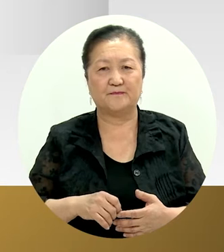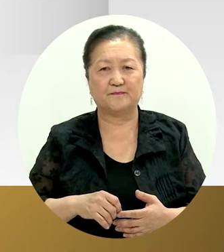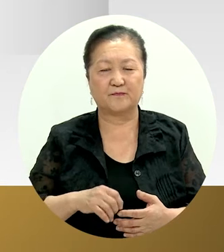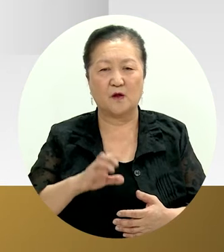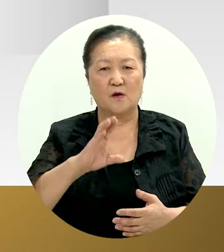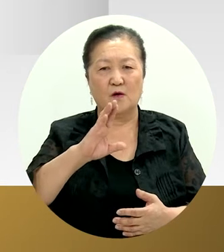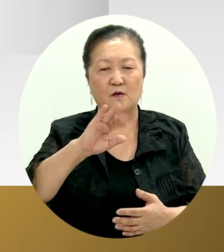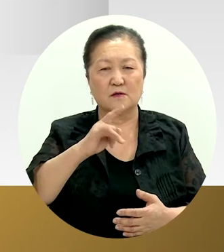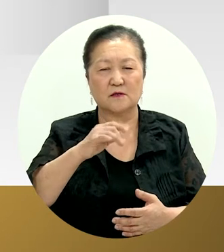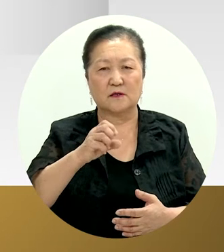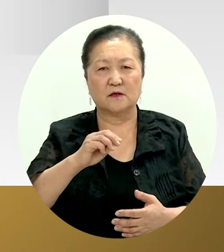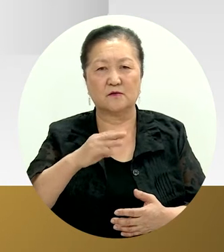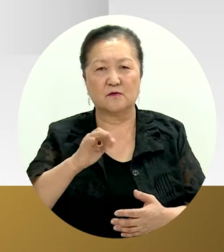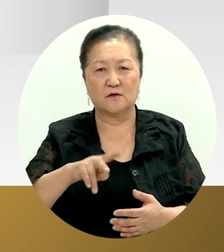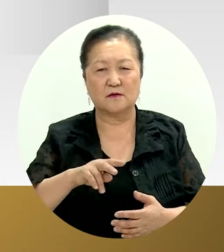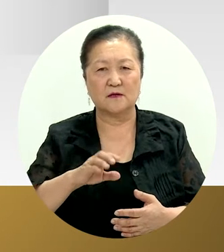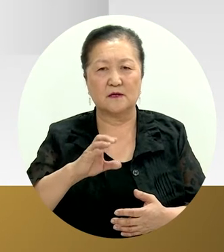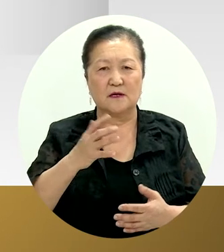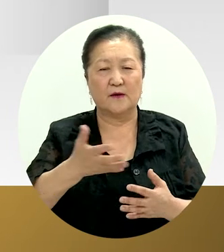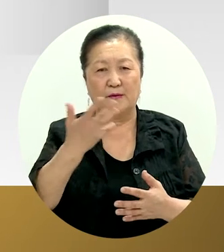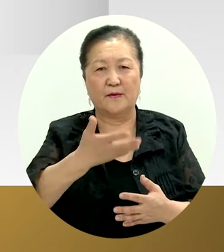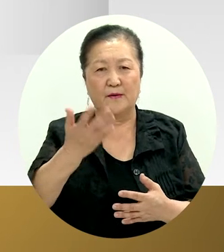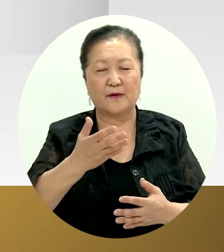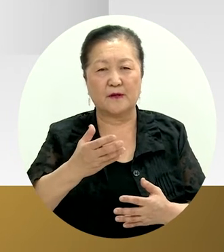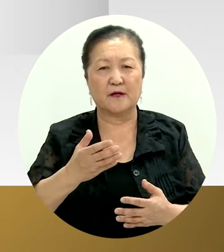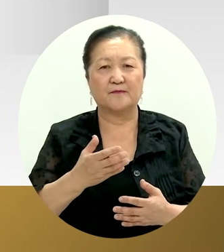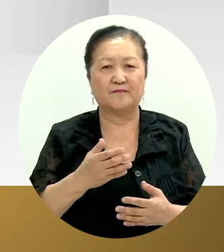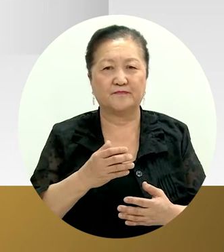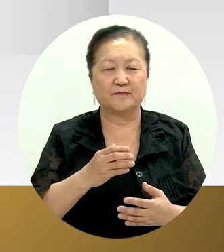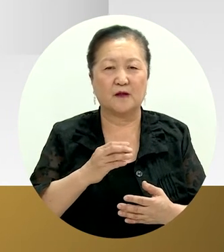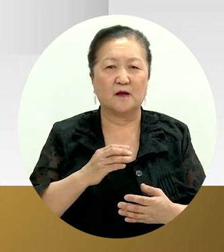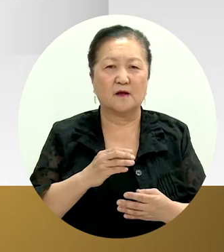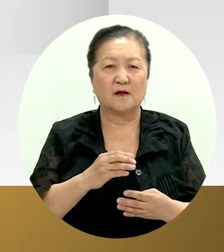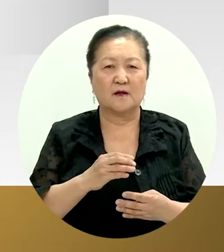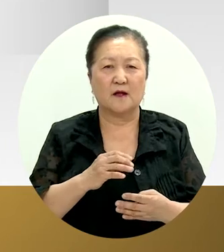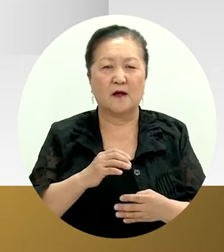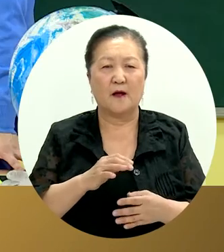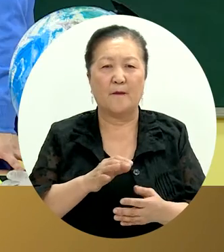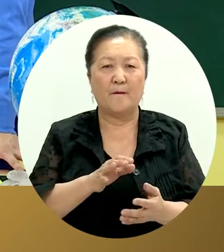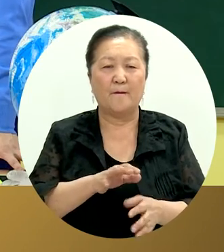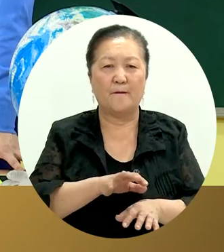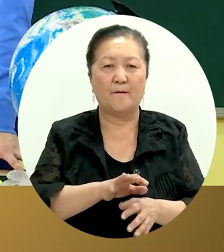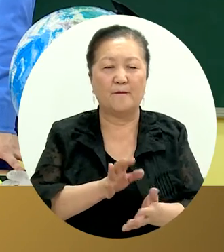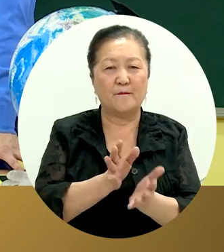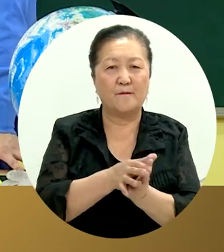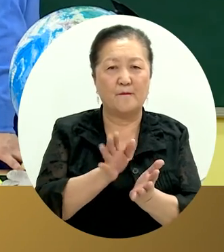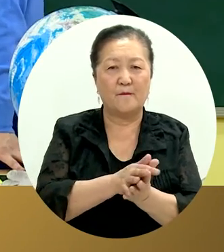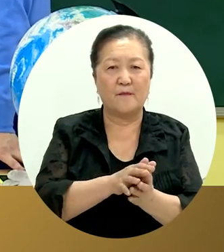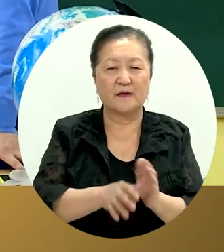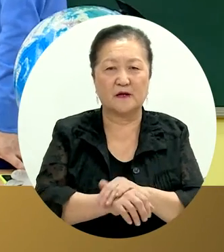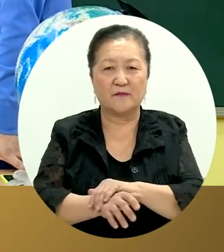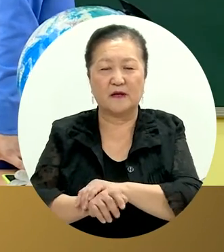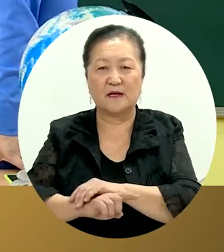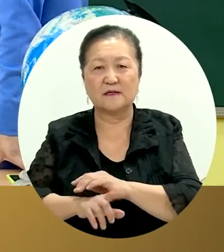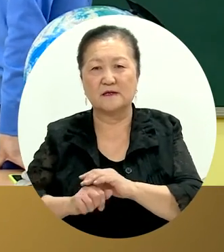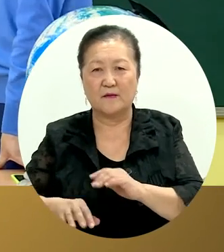салхины тий. Тэгэхээр салхины үеийн дрип урсгал нь за жишээ нь Матар мэлхийн замаас экватор руу сэлгэсэн пассат